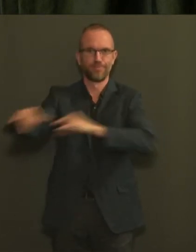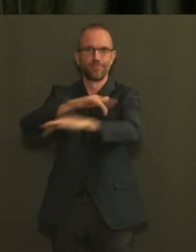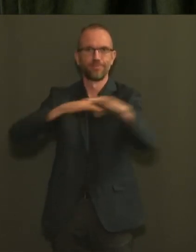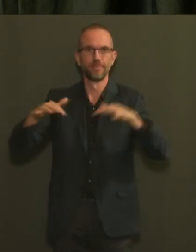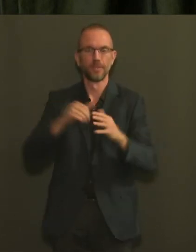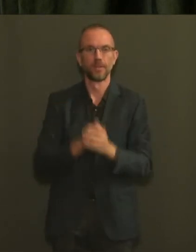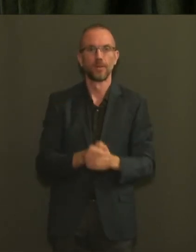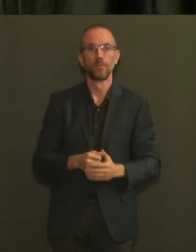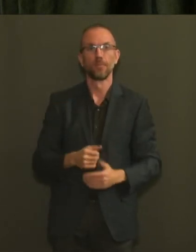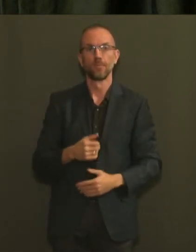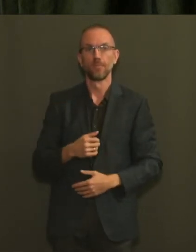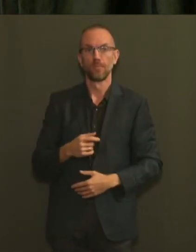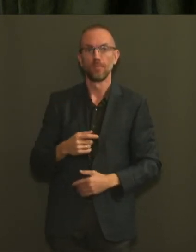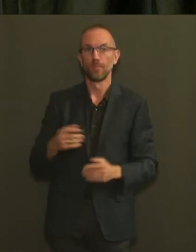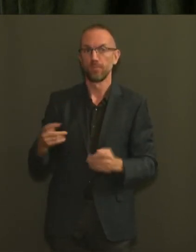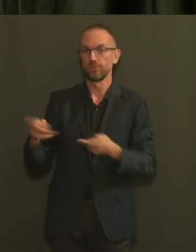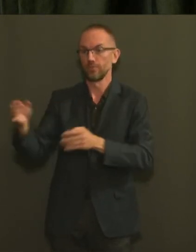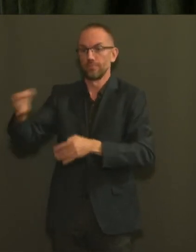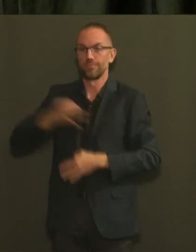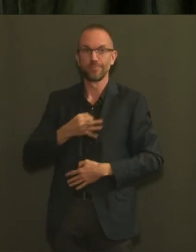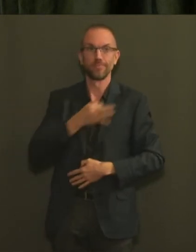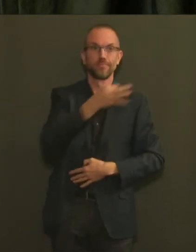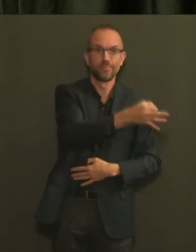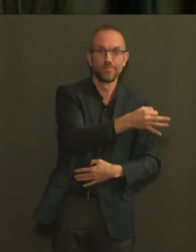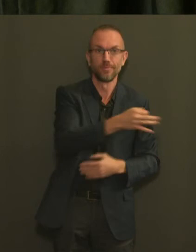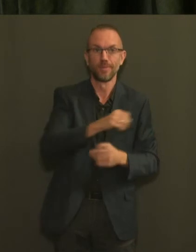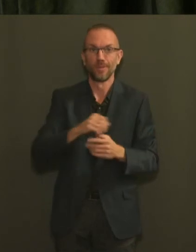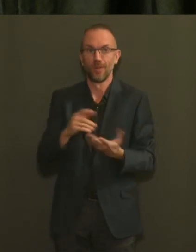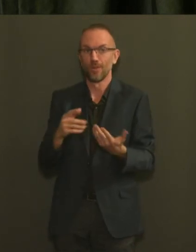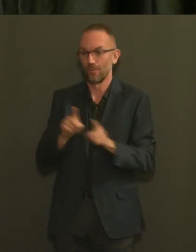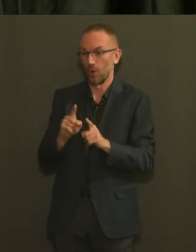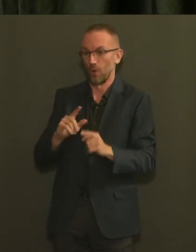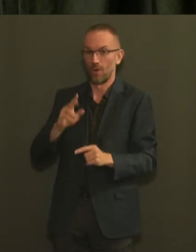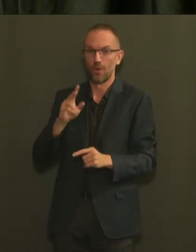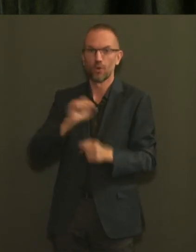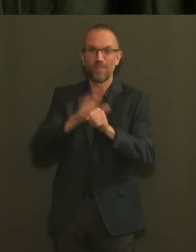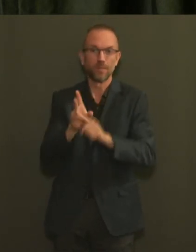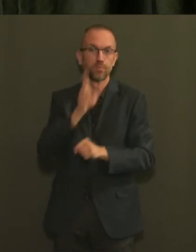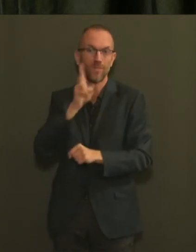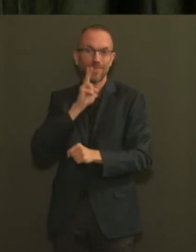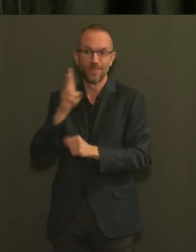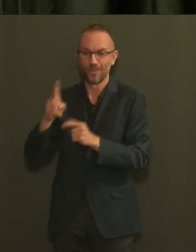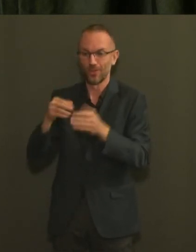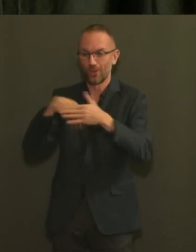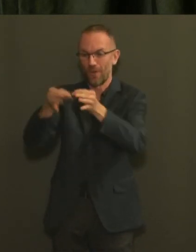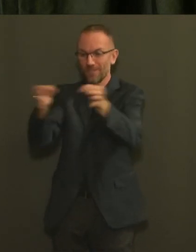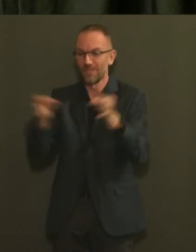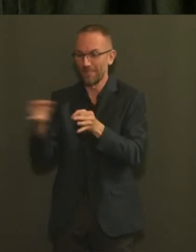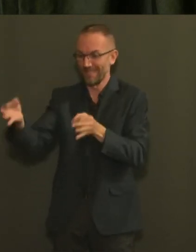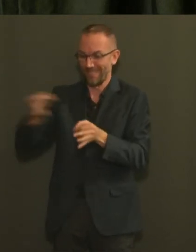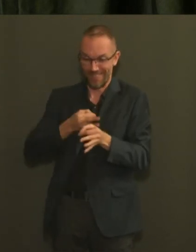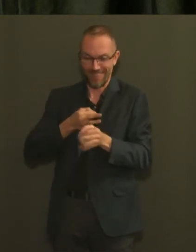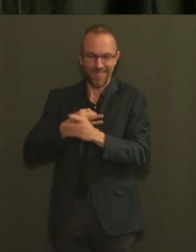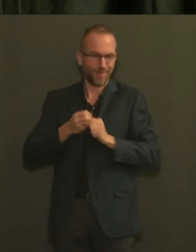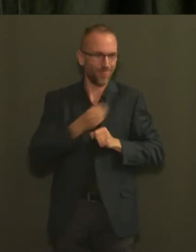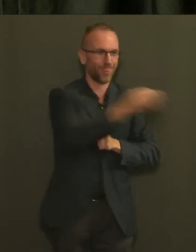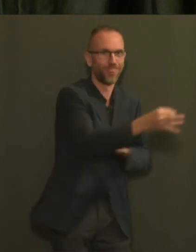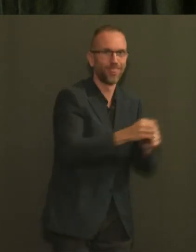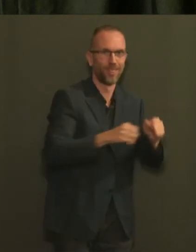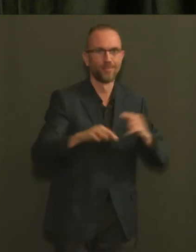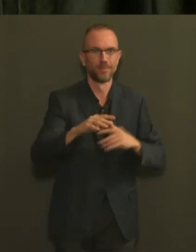le respect des mesures sanitaires nous concerne tous ne nous voilons pas la face